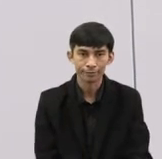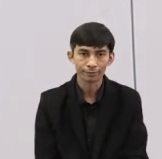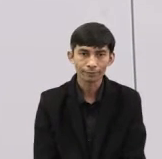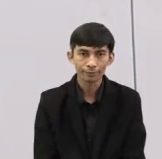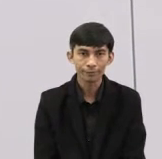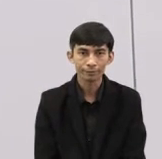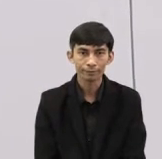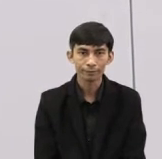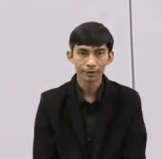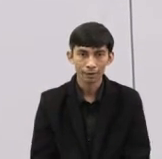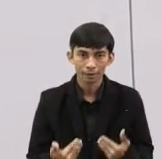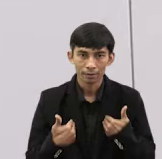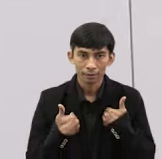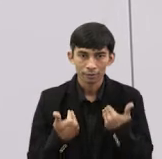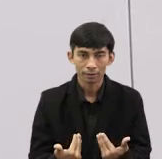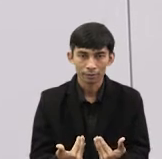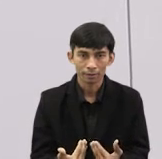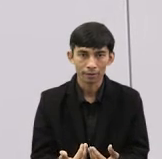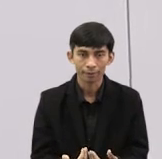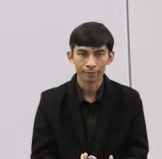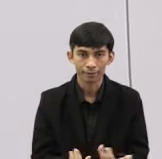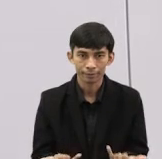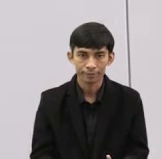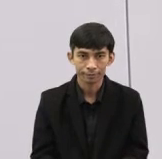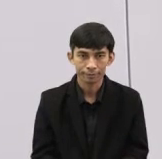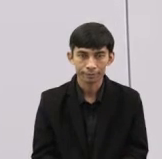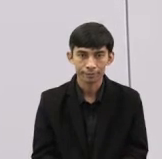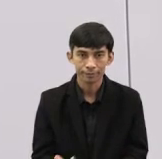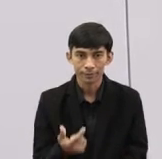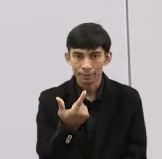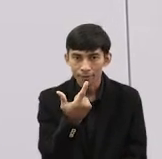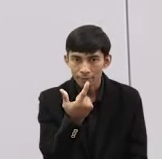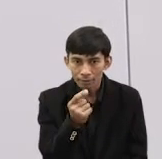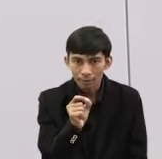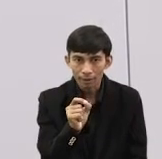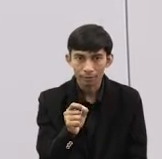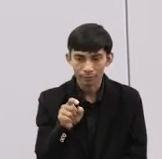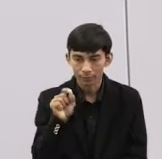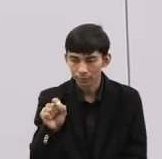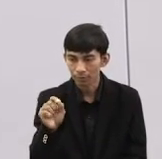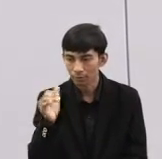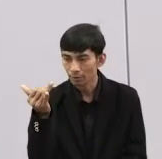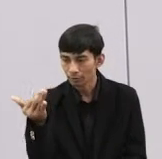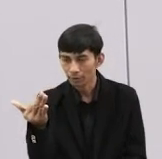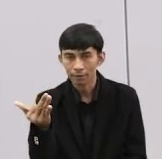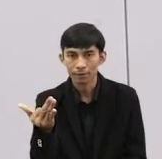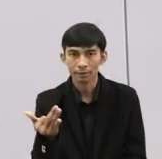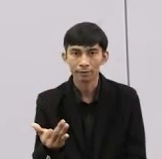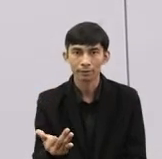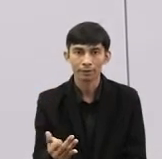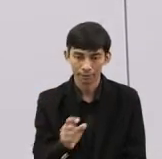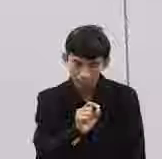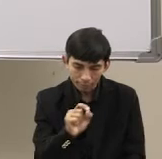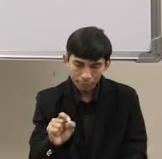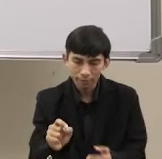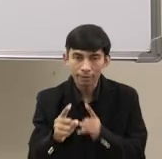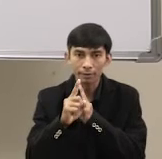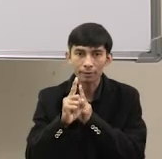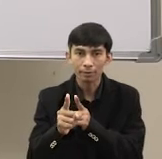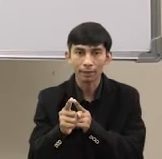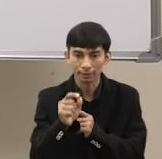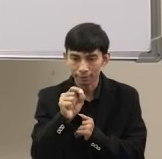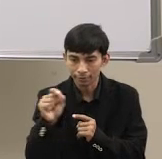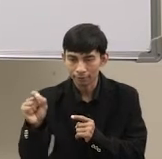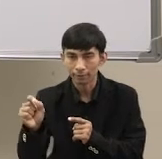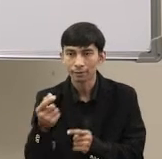chứ nế bà mà bị thịt đọc dương cứ khớ đọc chọch pram bầy nhưng ai đã chậm lại nơi tiền bán cứ